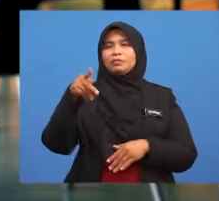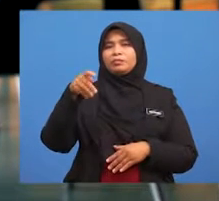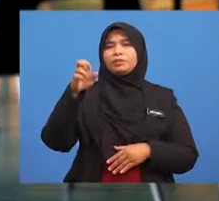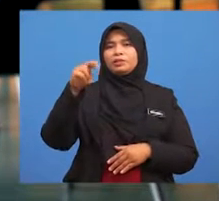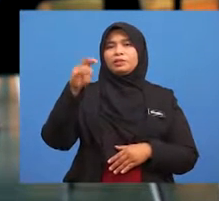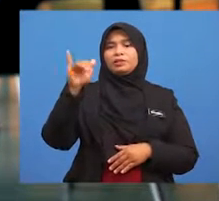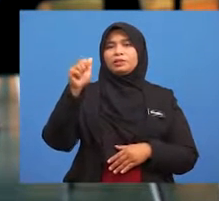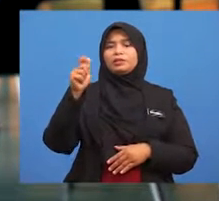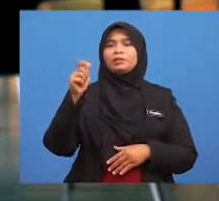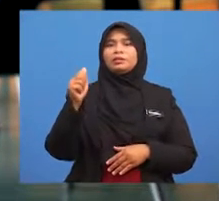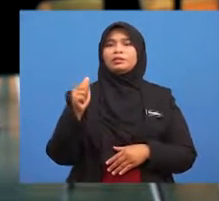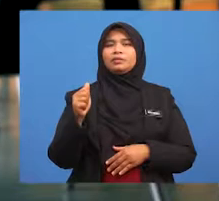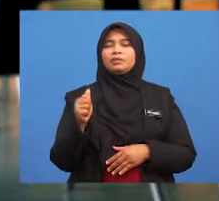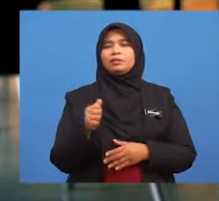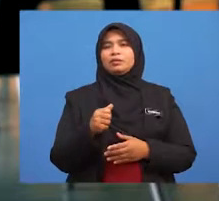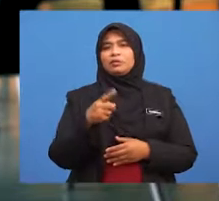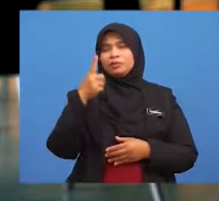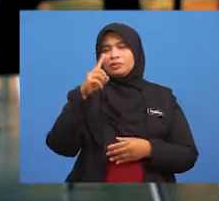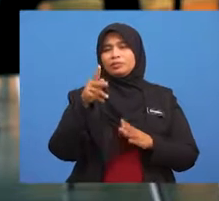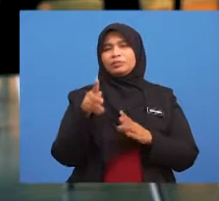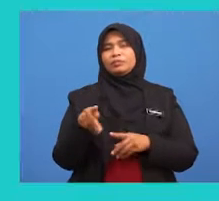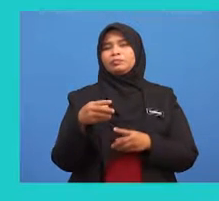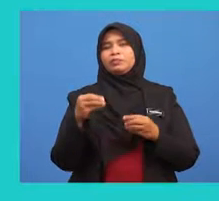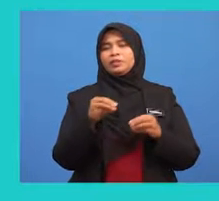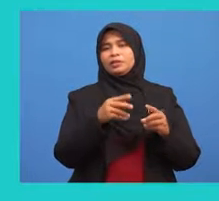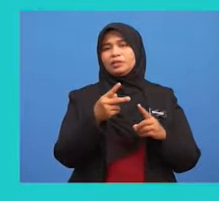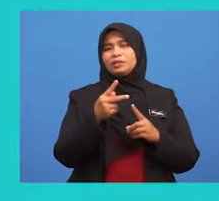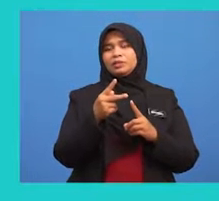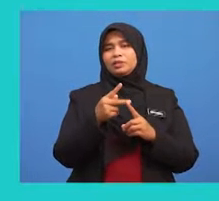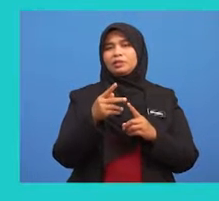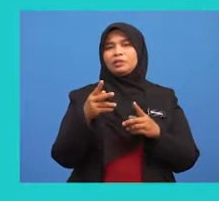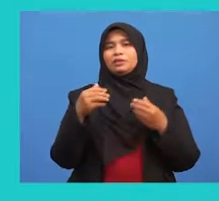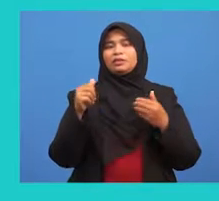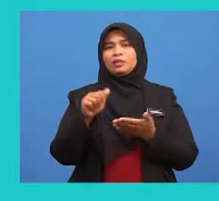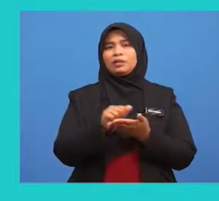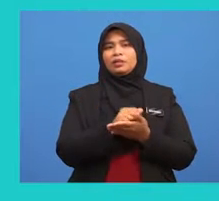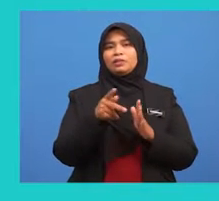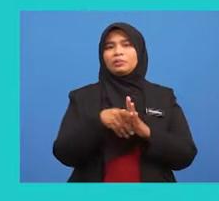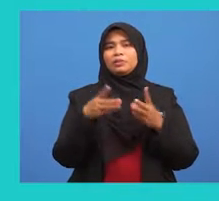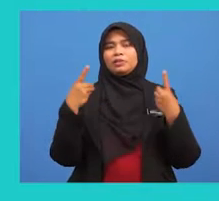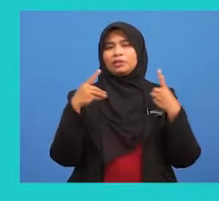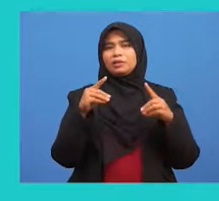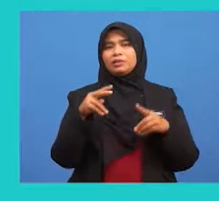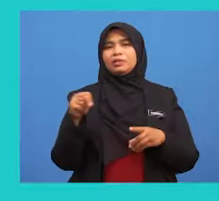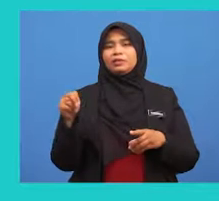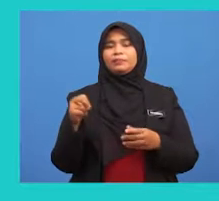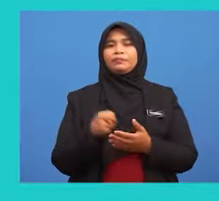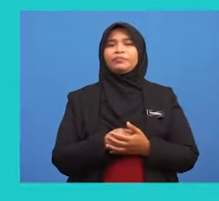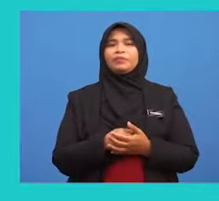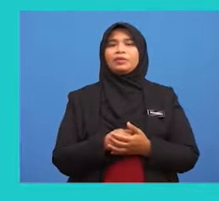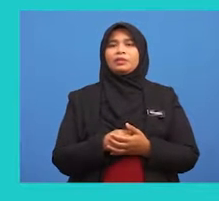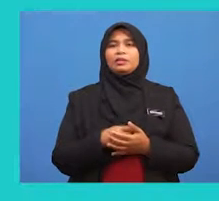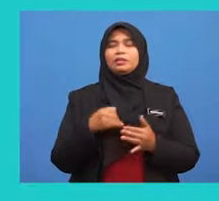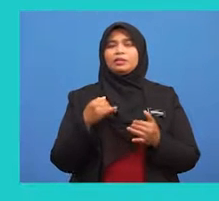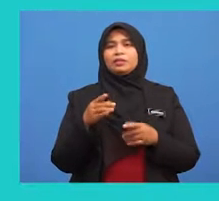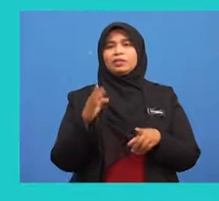angka kos pengeluaran ke akaun perdagangan. keadaan ini adalah sama jika murid